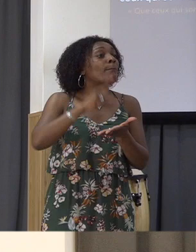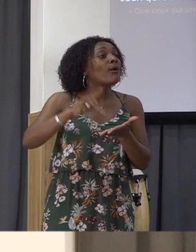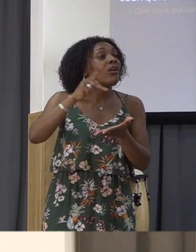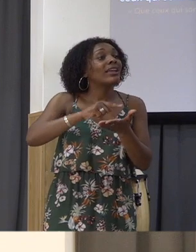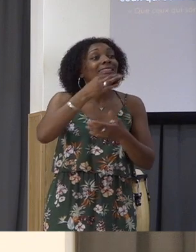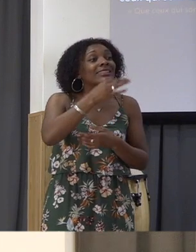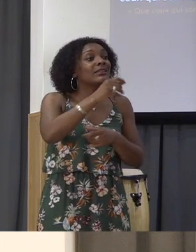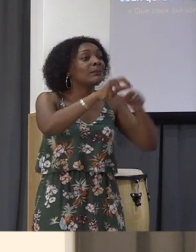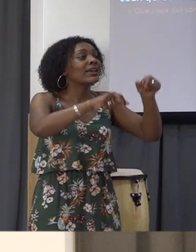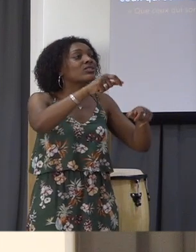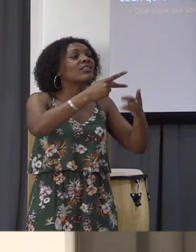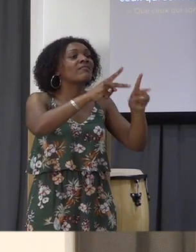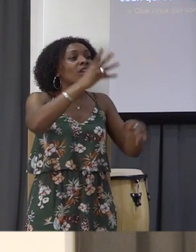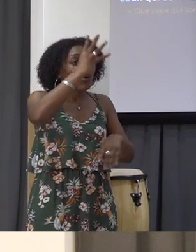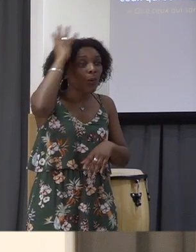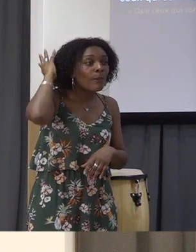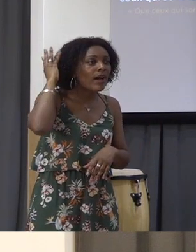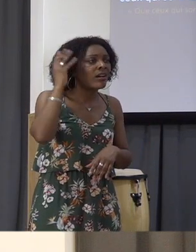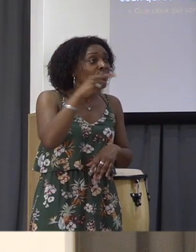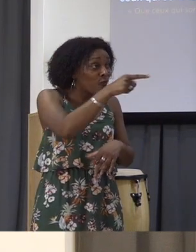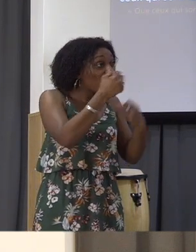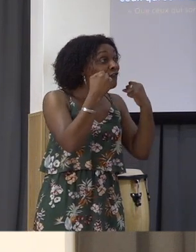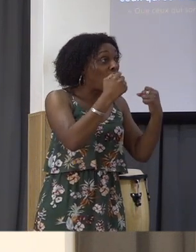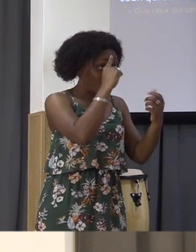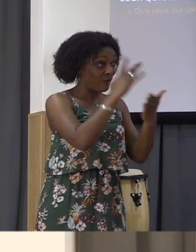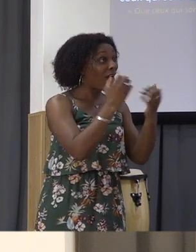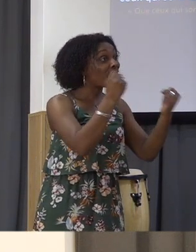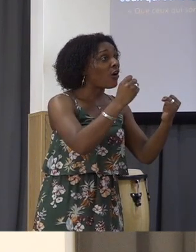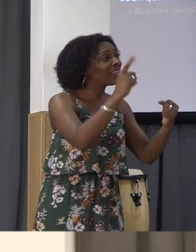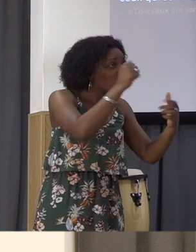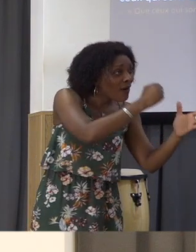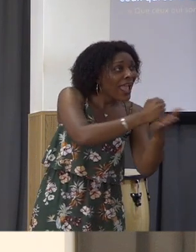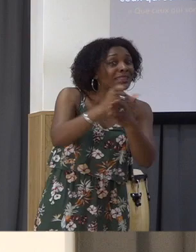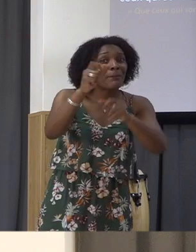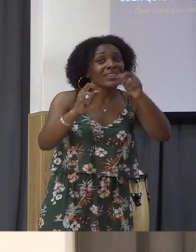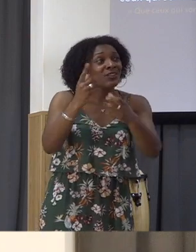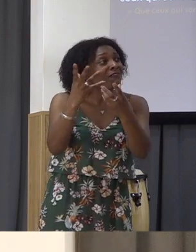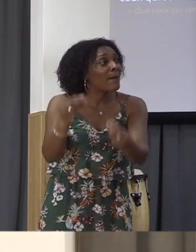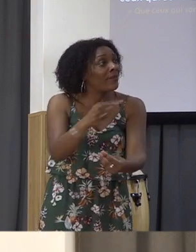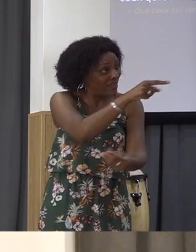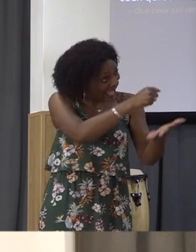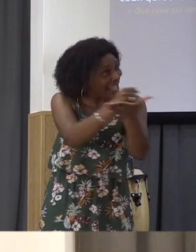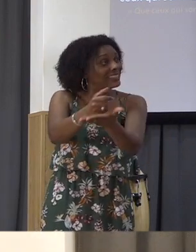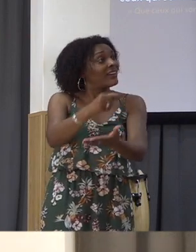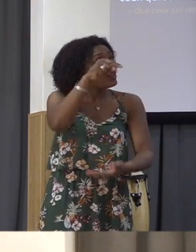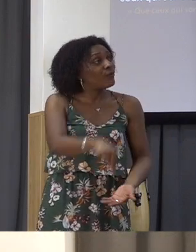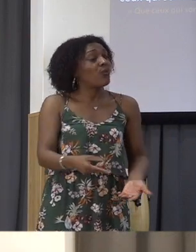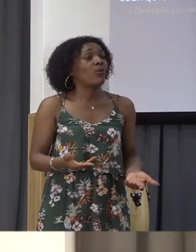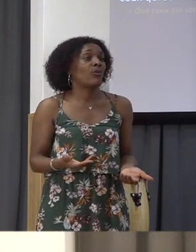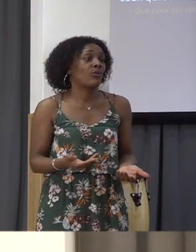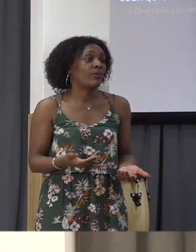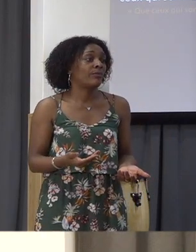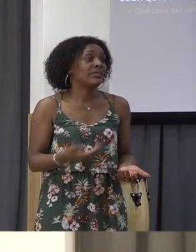foi, soutenez ceux qui le sont moins, ceux qui sont faibles. Donc, en tant que